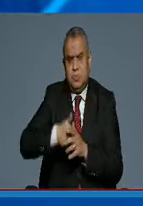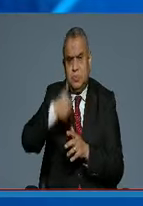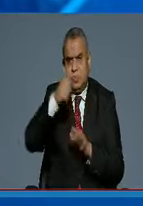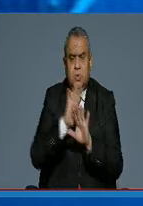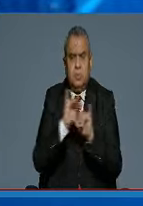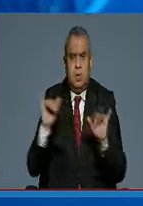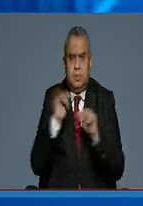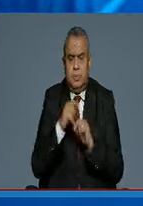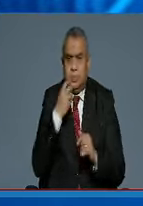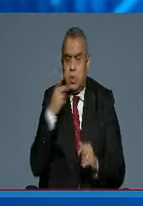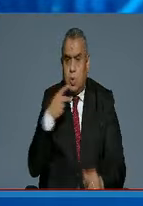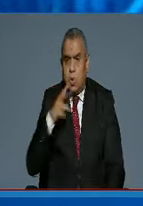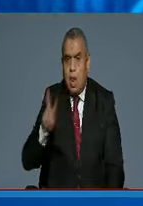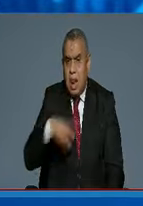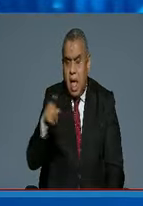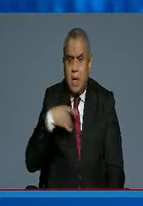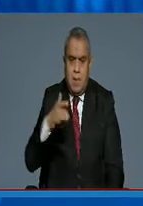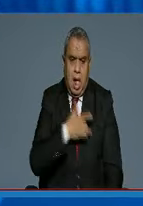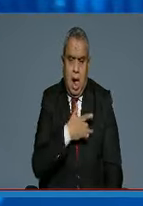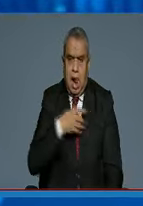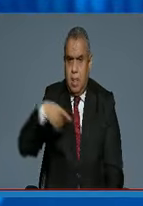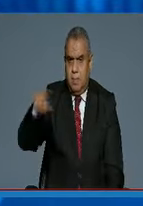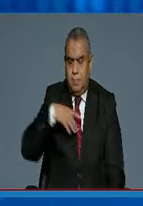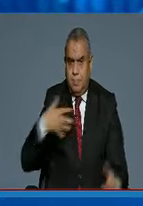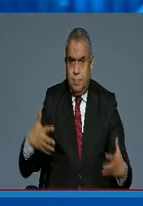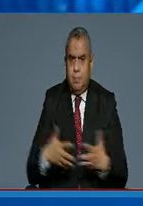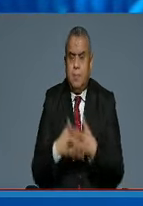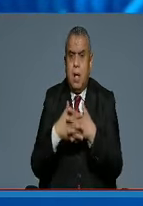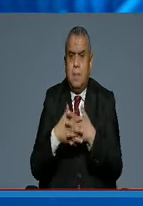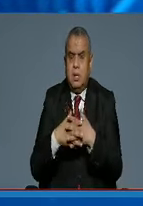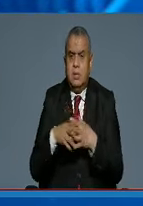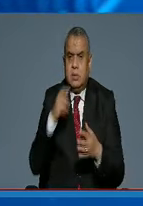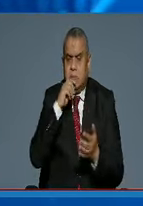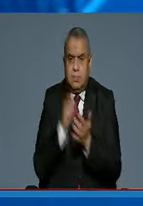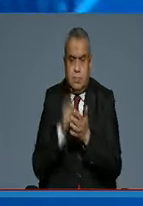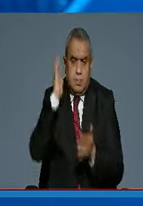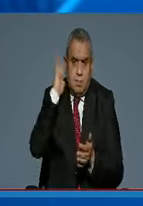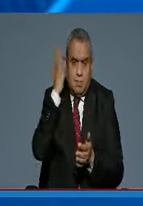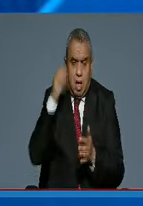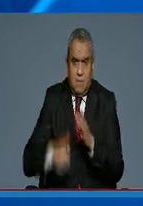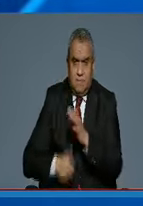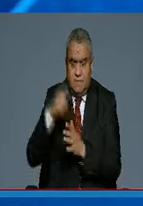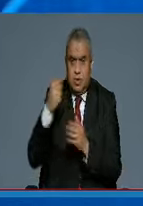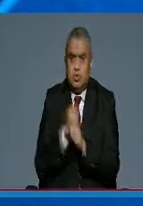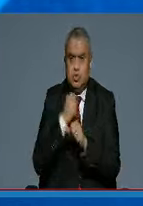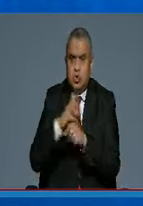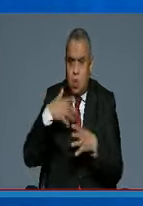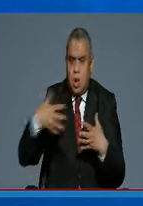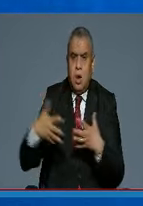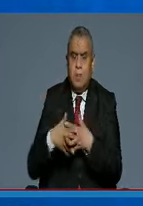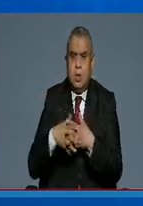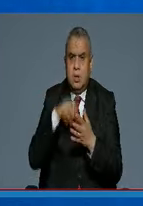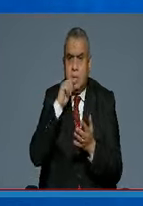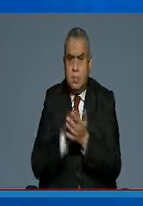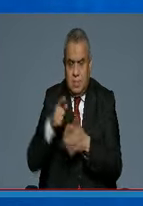ده لعيب يحب مارسل كولا ما يستغنا عنه حتى لو هو تكتيكيا وفنيا مش هو اللي بيعم له كل اللي هو عايزه بس هلاقي لك